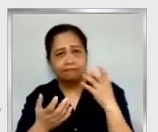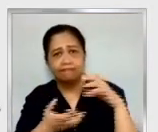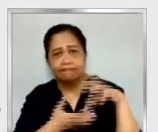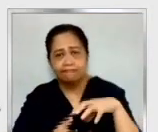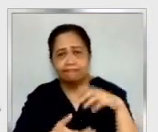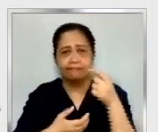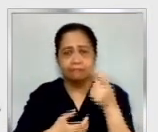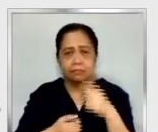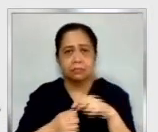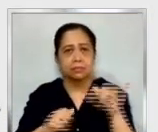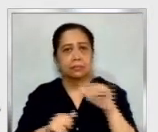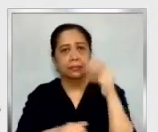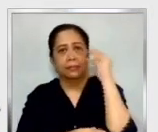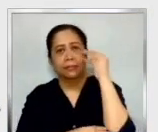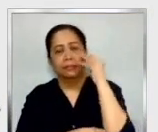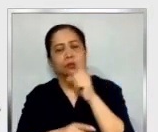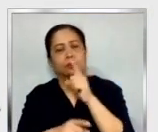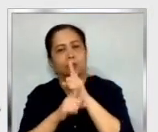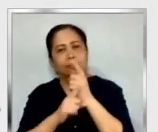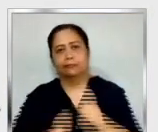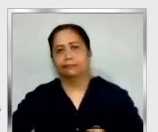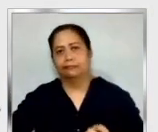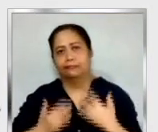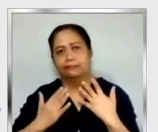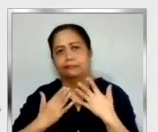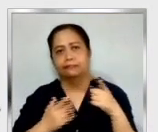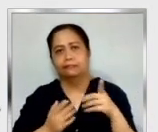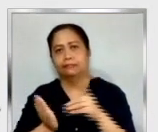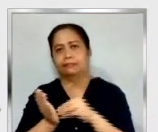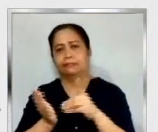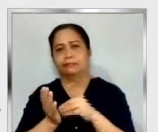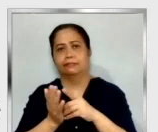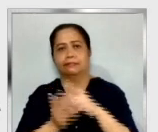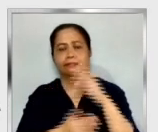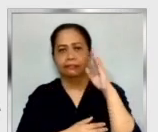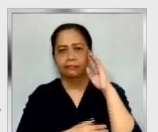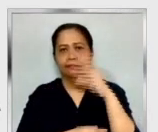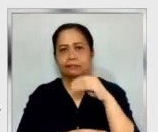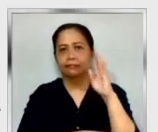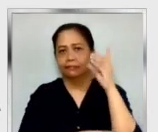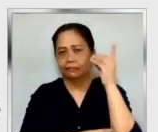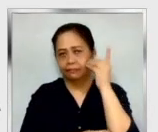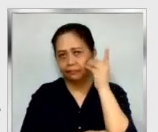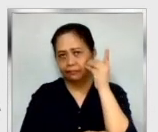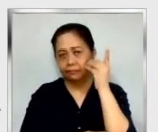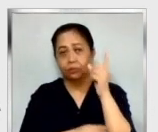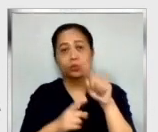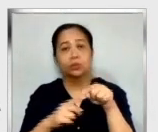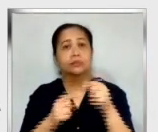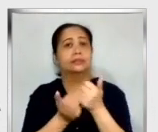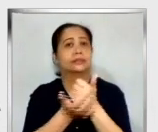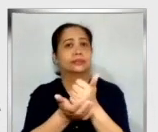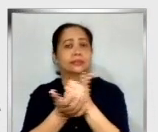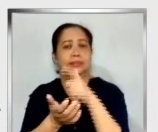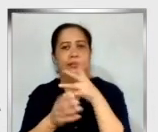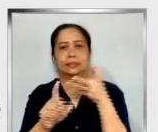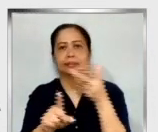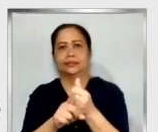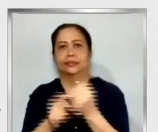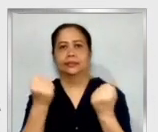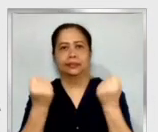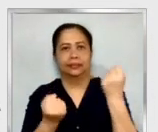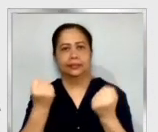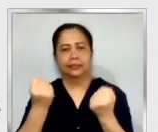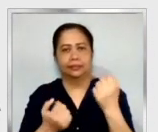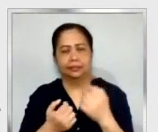kagaya ni Mario ang naging inspirasyon ng doktor na si Demi at kapatid niyang si Denise para tumulong sa mga naapektuhang tsuper.